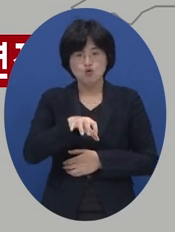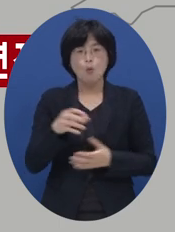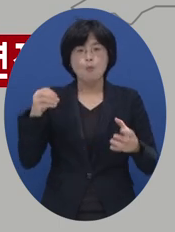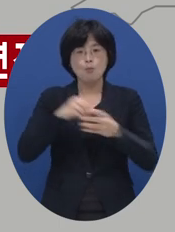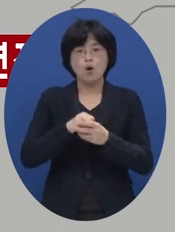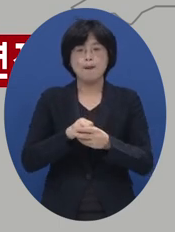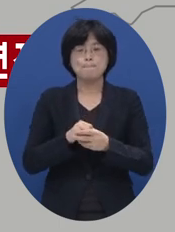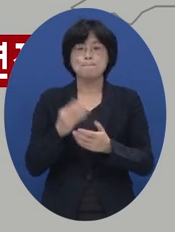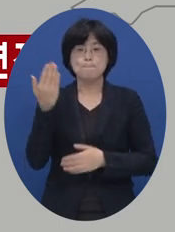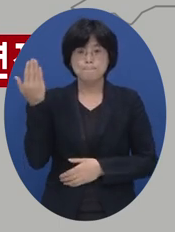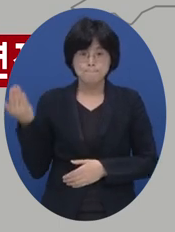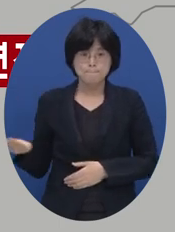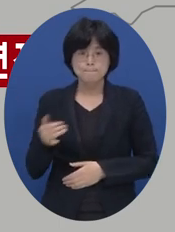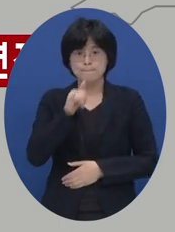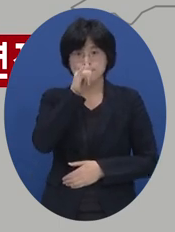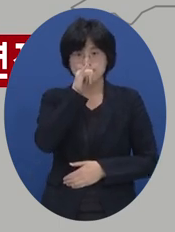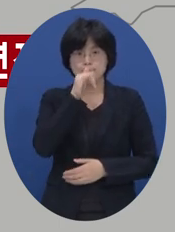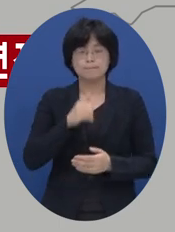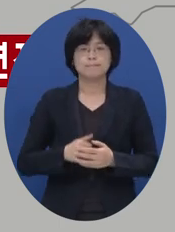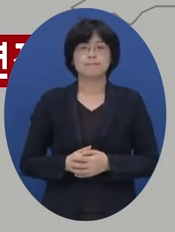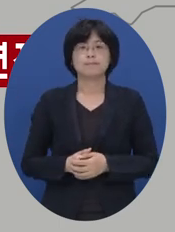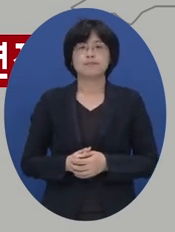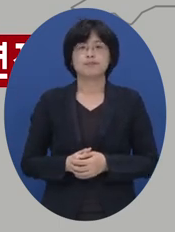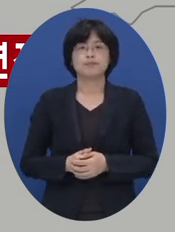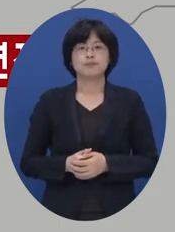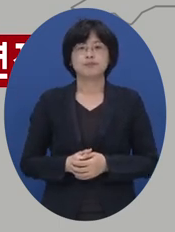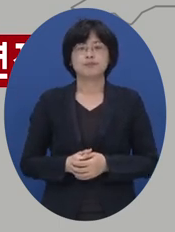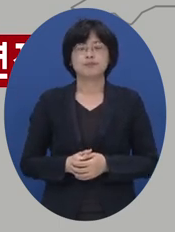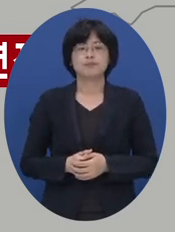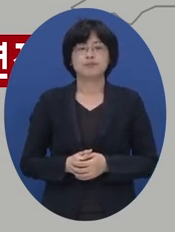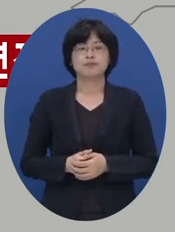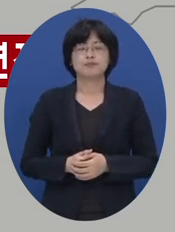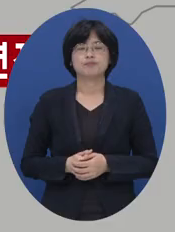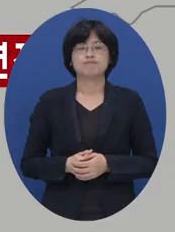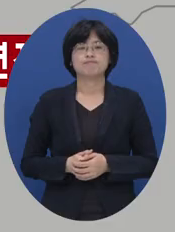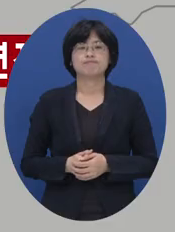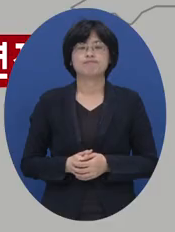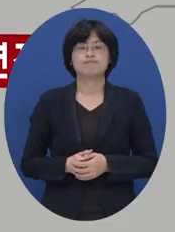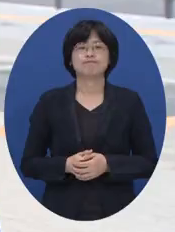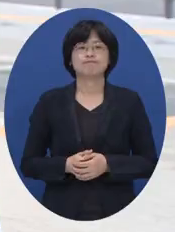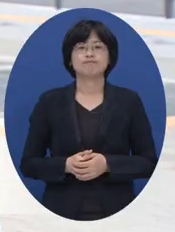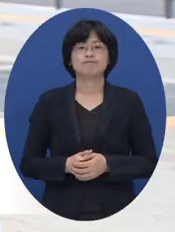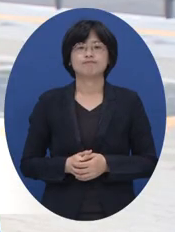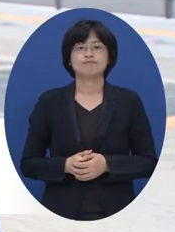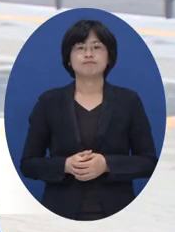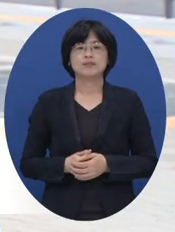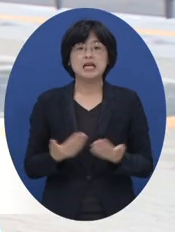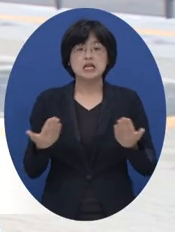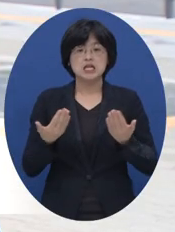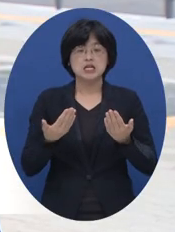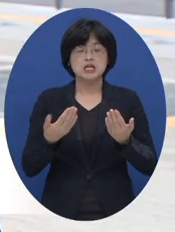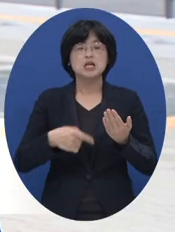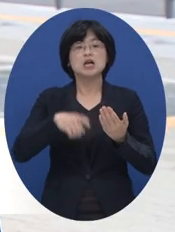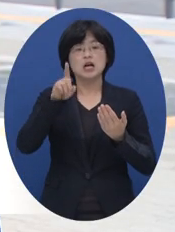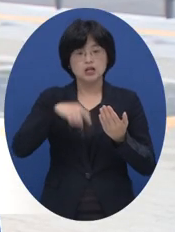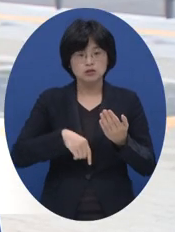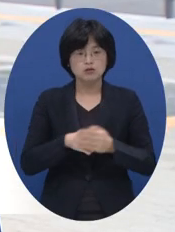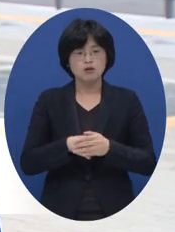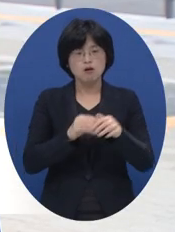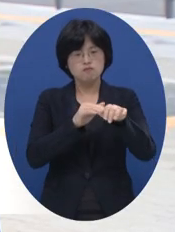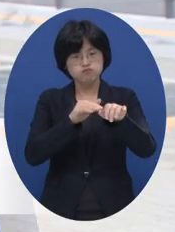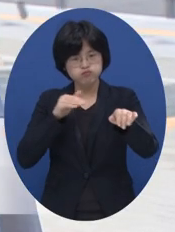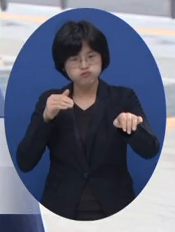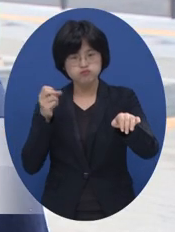성남 1, 2호선, 용인선 판교 연장선, 오이도 연결선 등이 포함됐습니다. 출퇴근 시간대 차 도로도